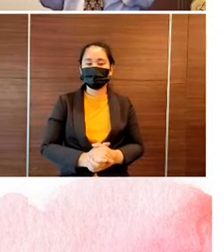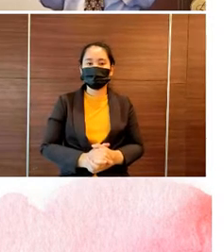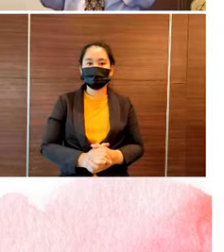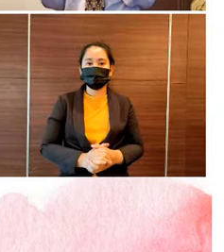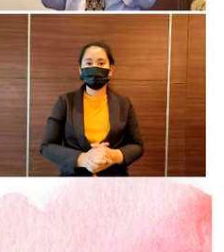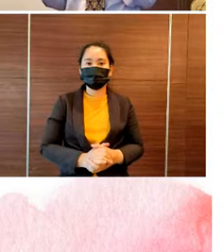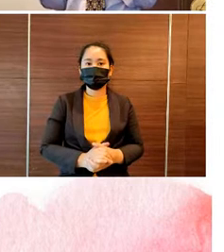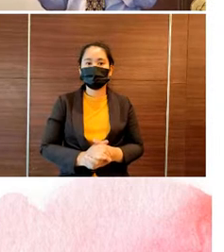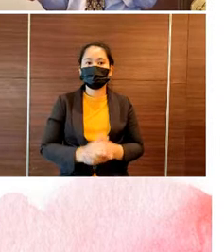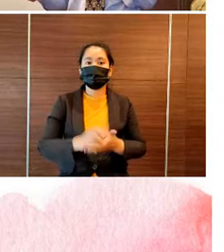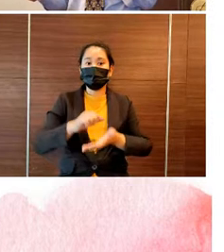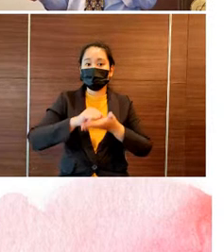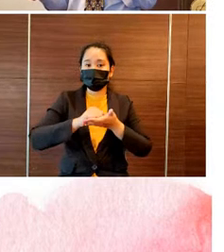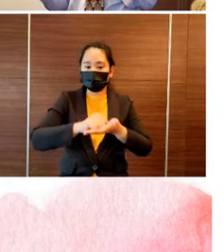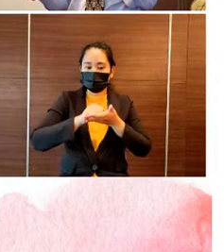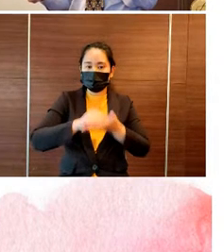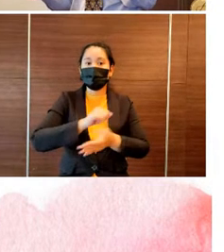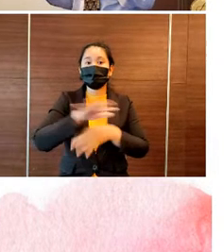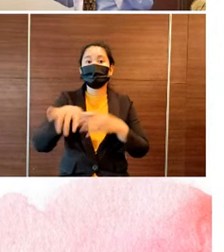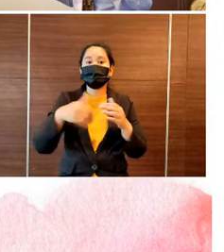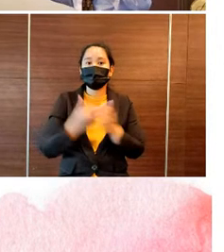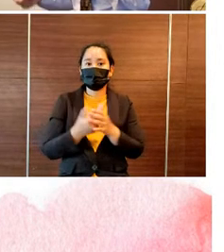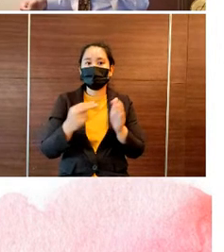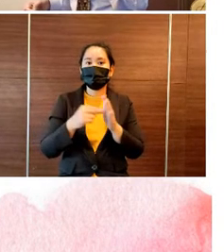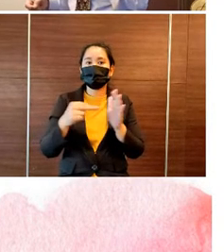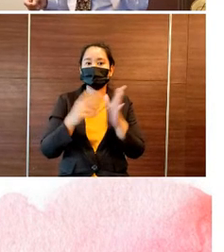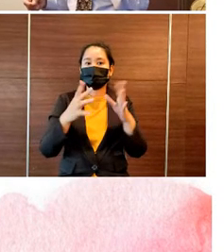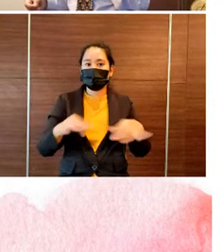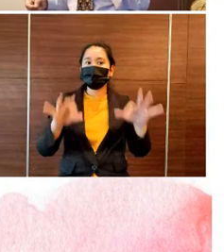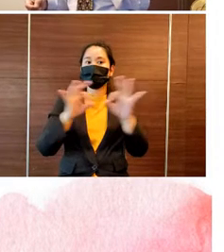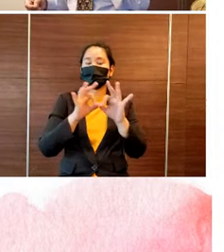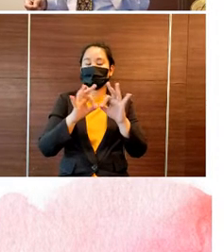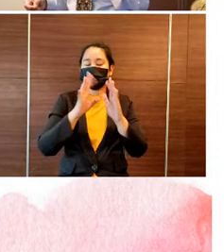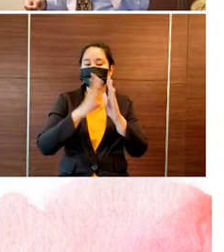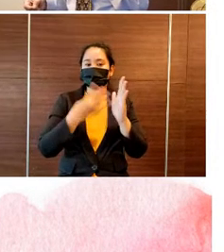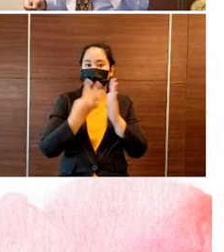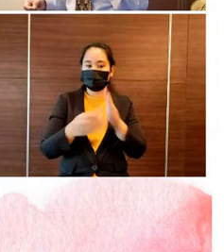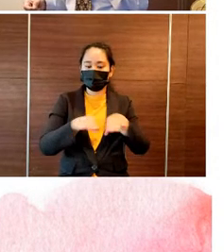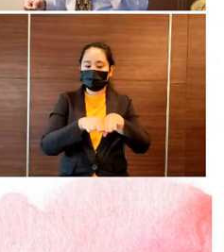โดยบริการเหล่านี้จะต้องได้มาตรฐาน